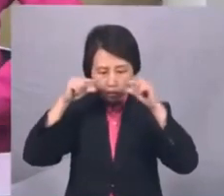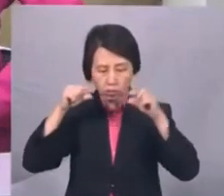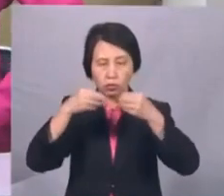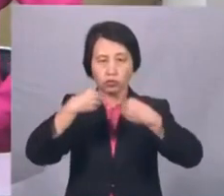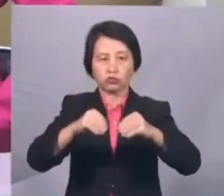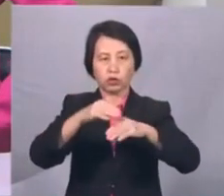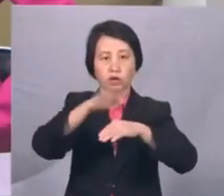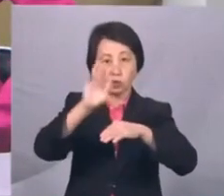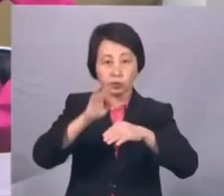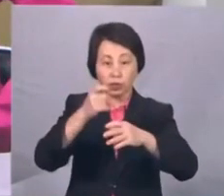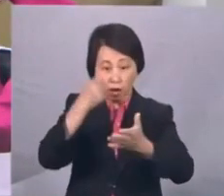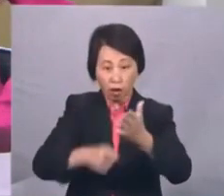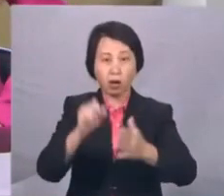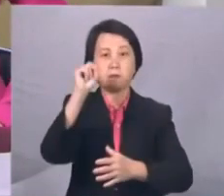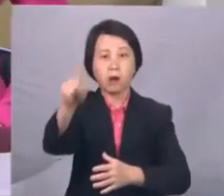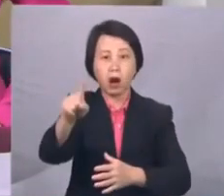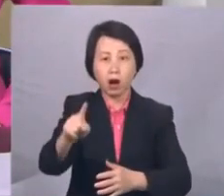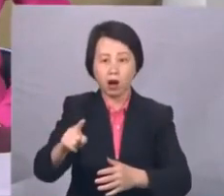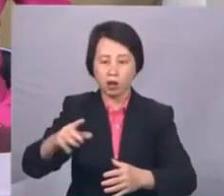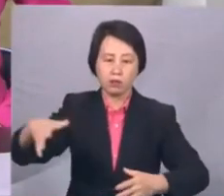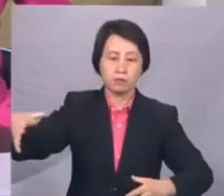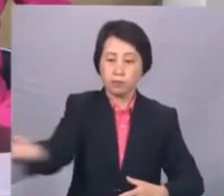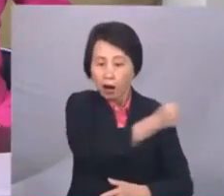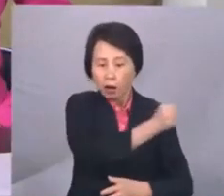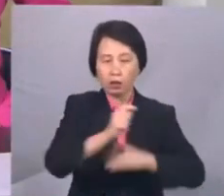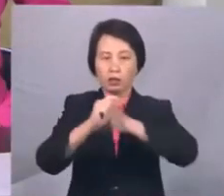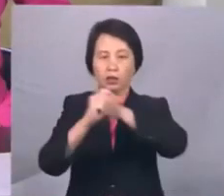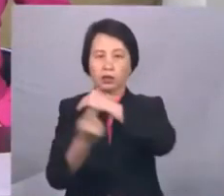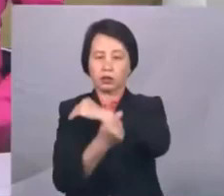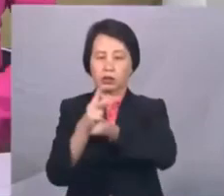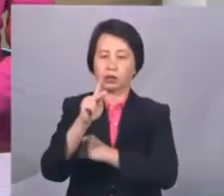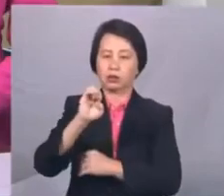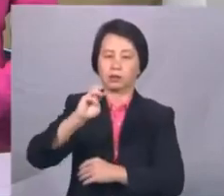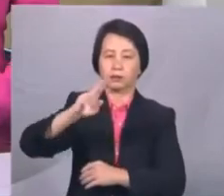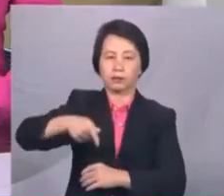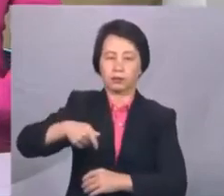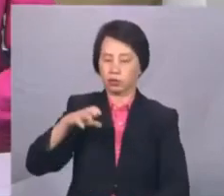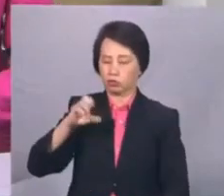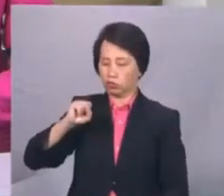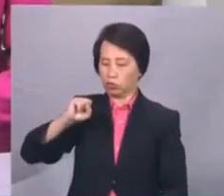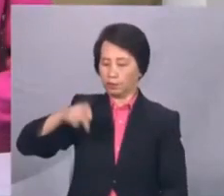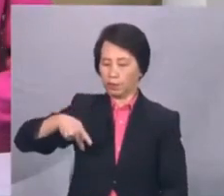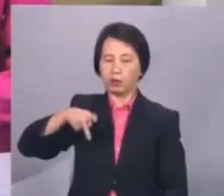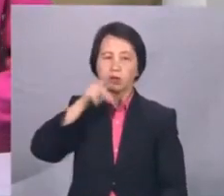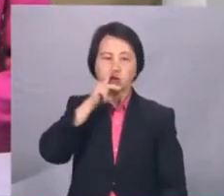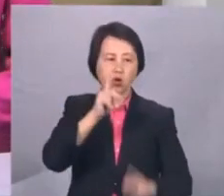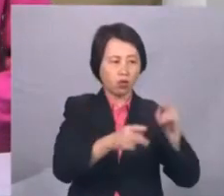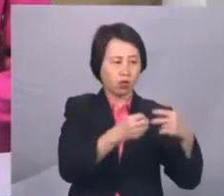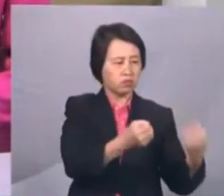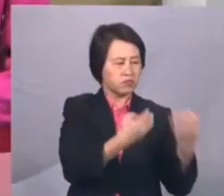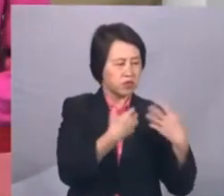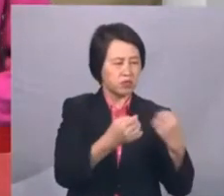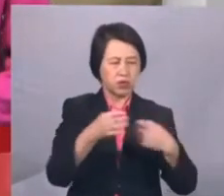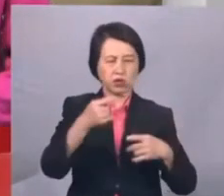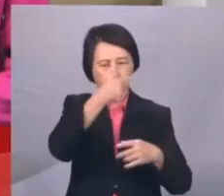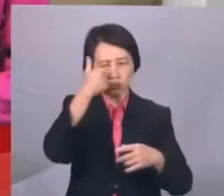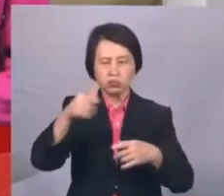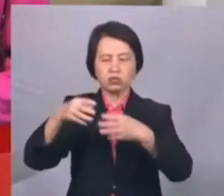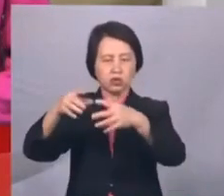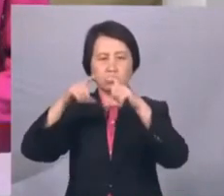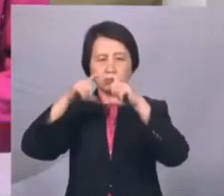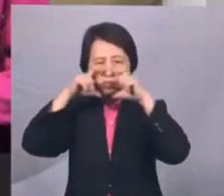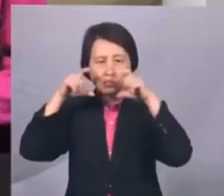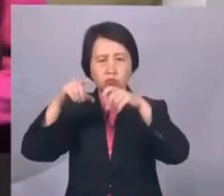dijual melebihi harga maksimum rampasan dibuat di taman kertas sungai petani hasil maklumat orang ramai berikut ini penjualan